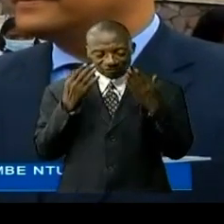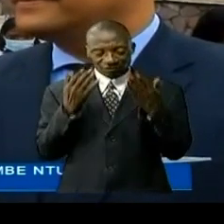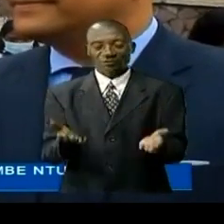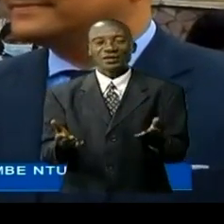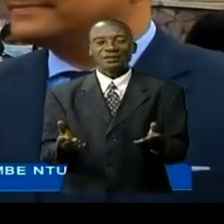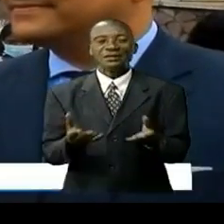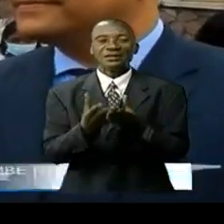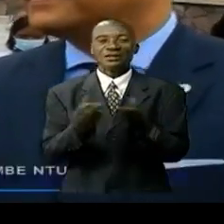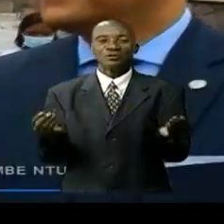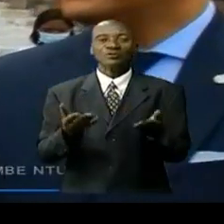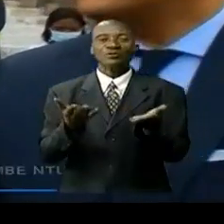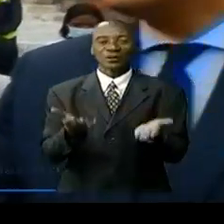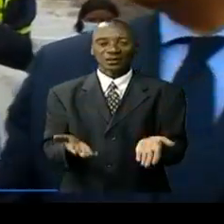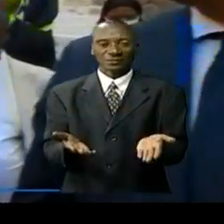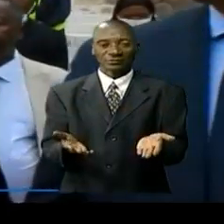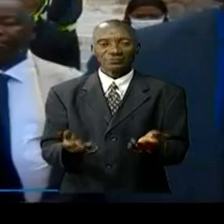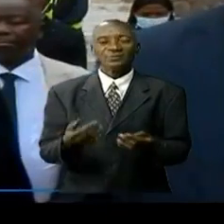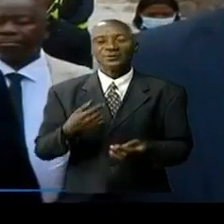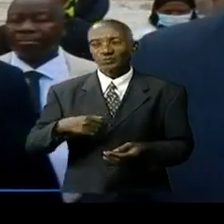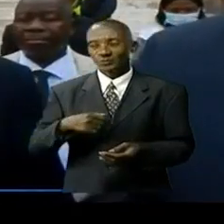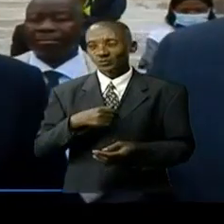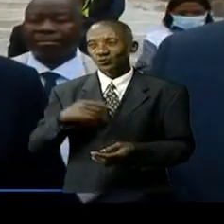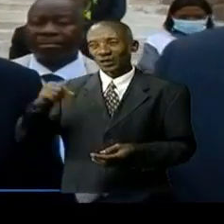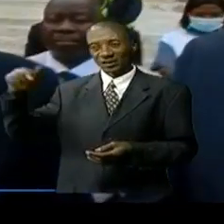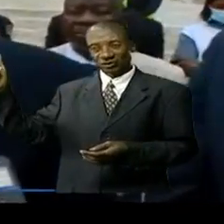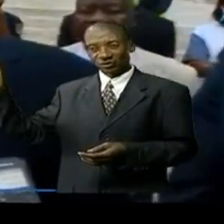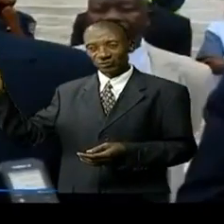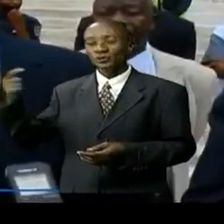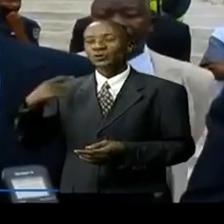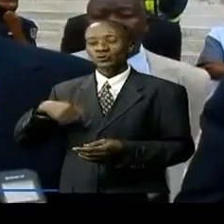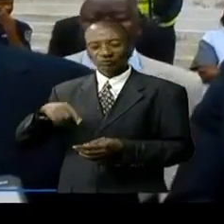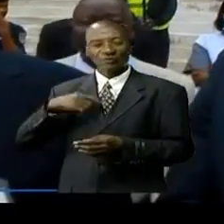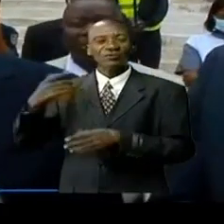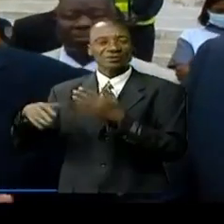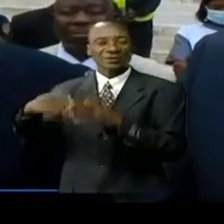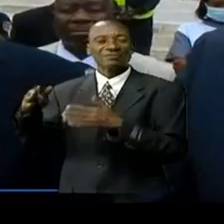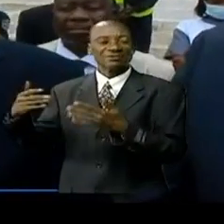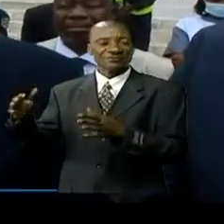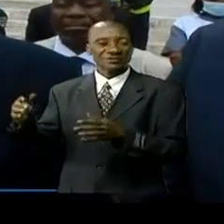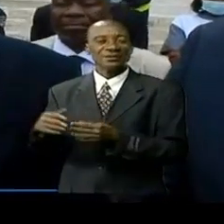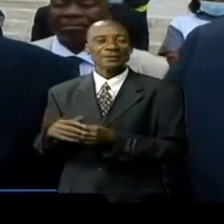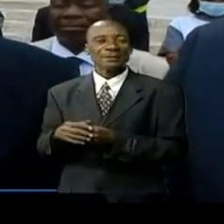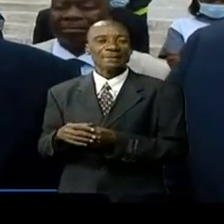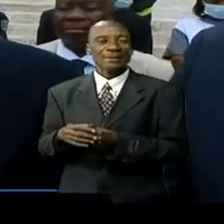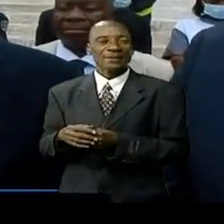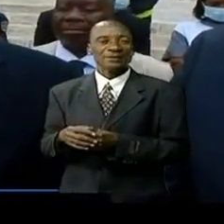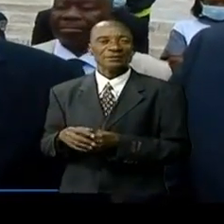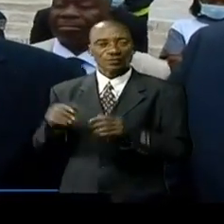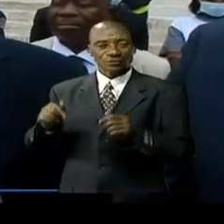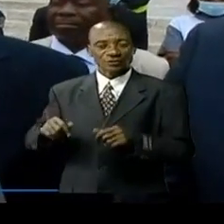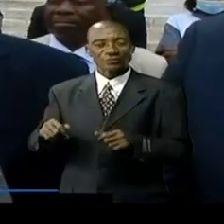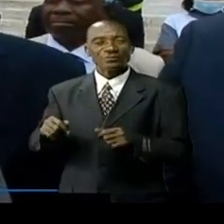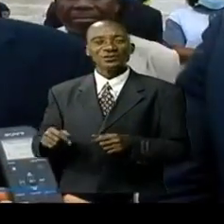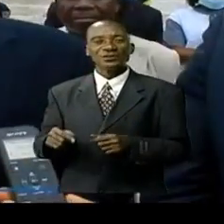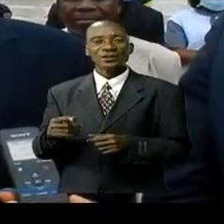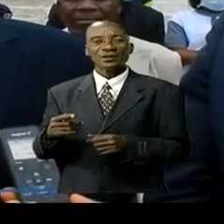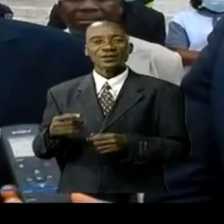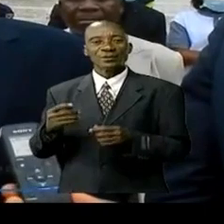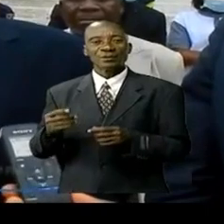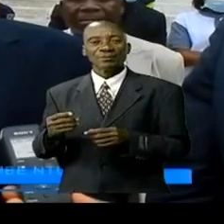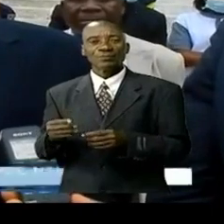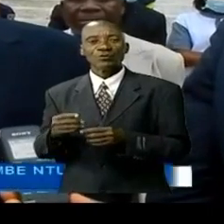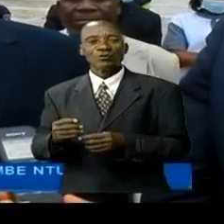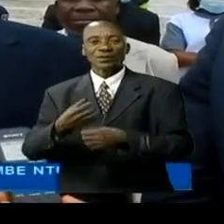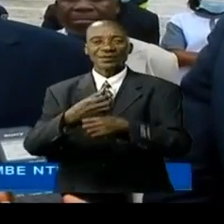déjà un campus numérique, nous apporte la possibilité d'installer le centre même du numérique.